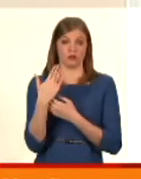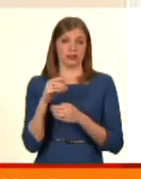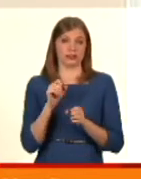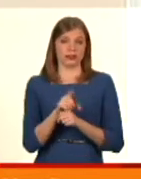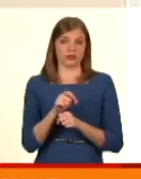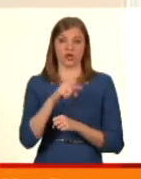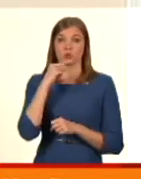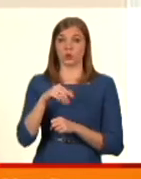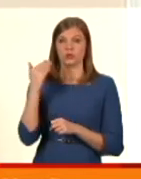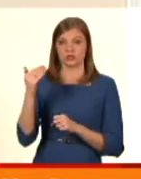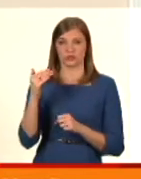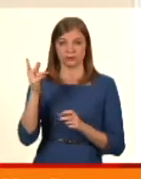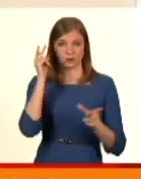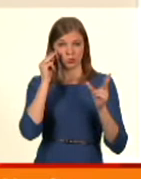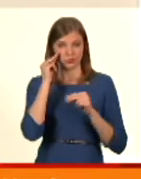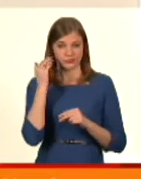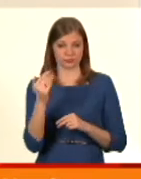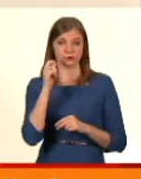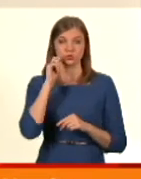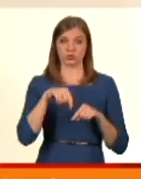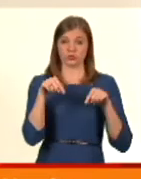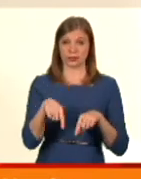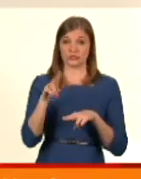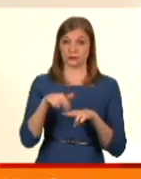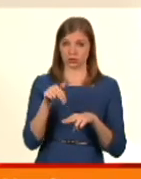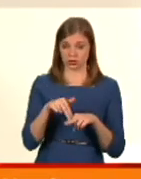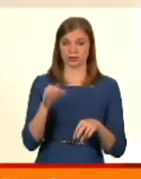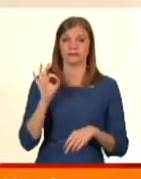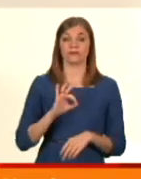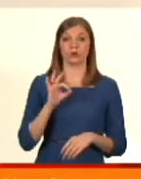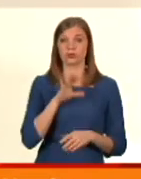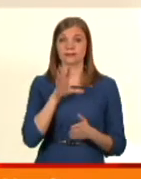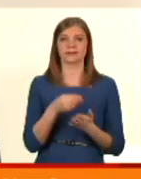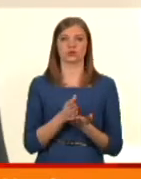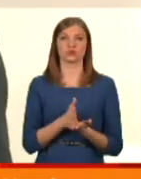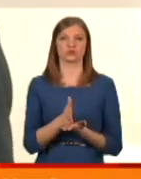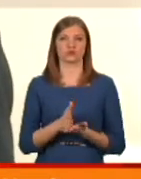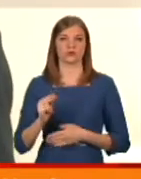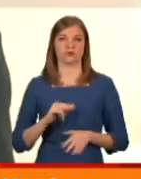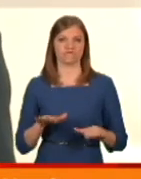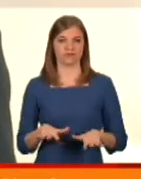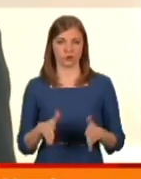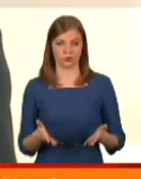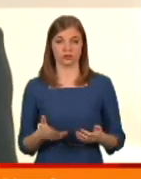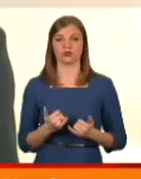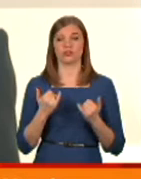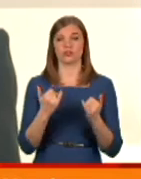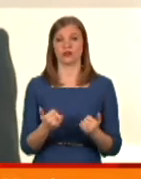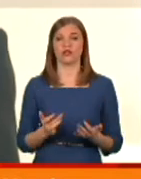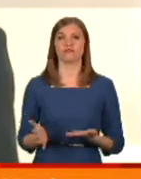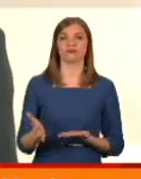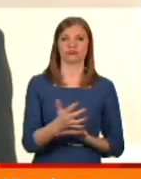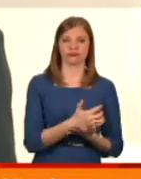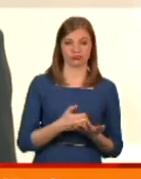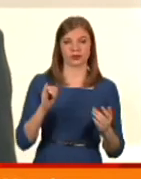завдань російського воєнного розвідника український поліцейський використовував своє службове становище для збору